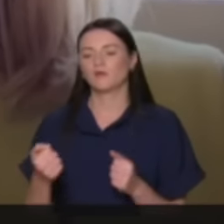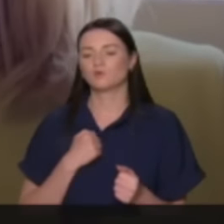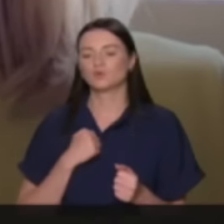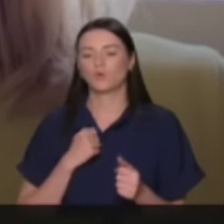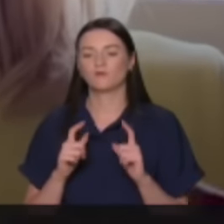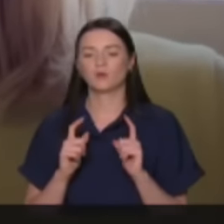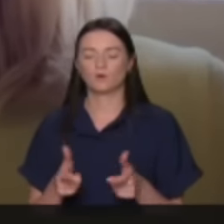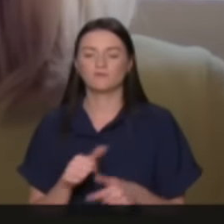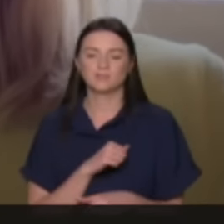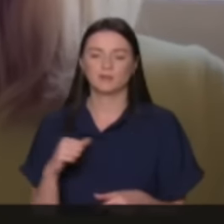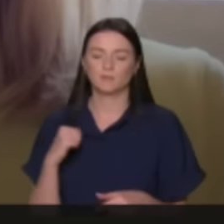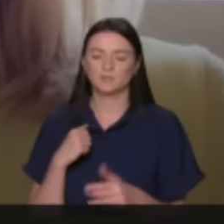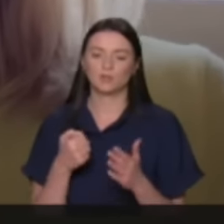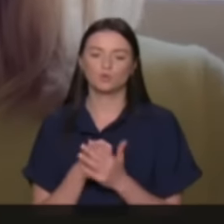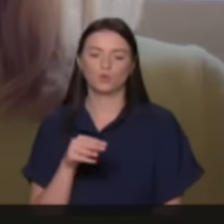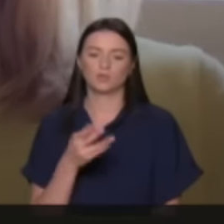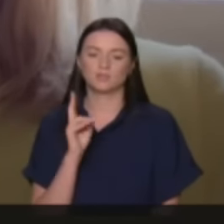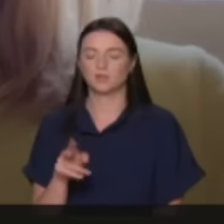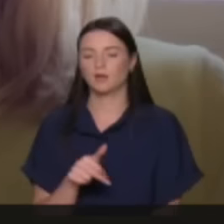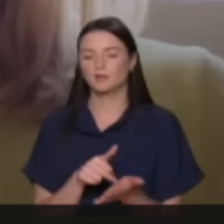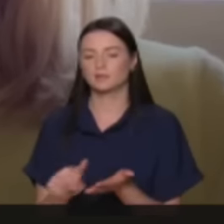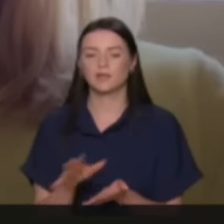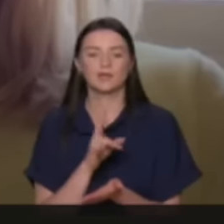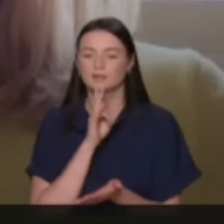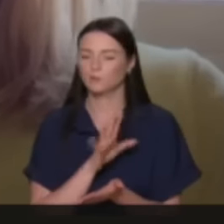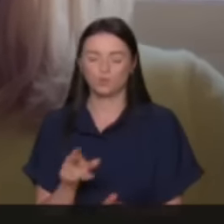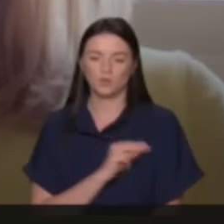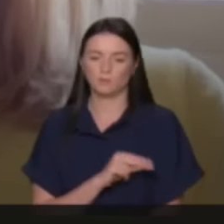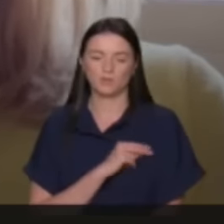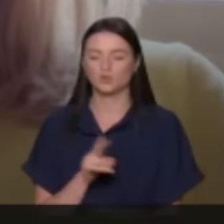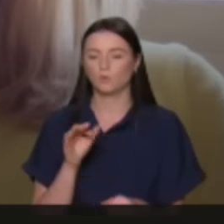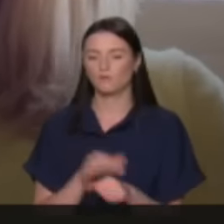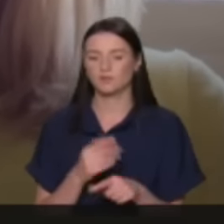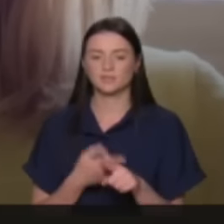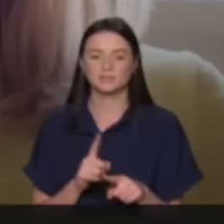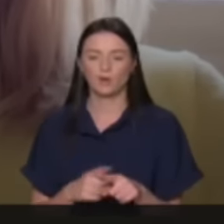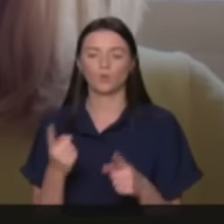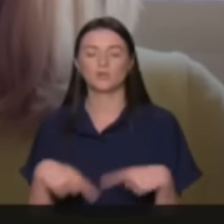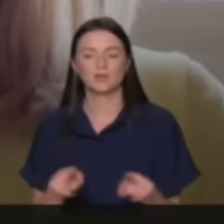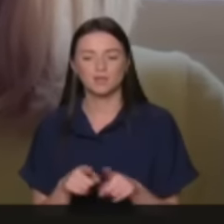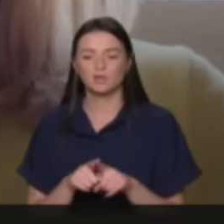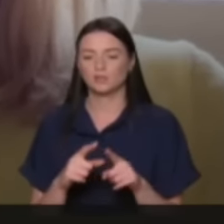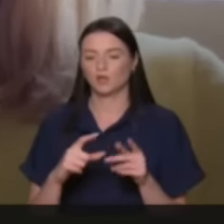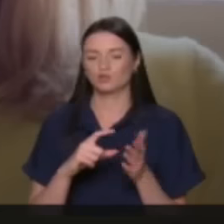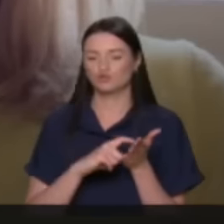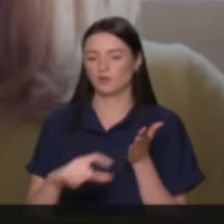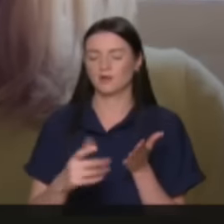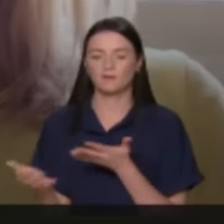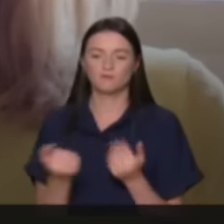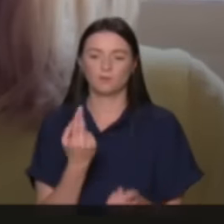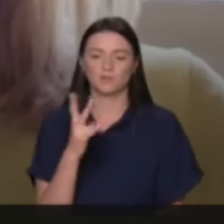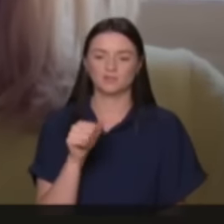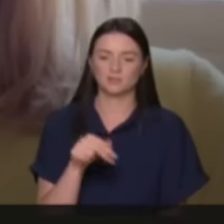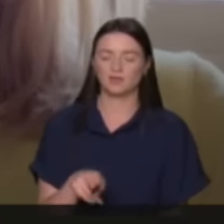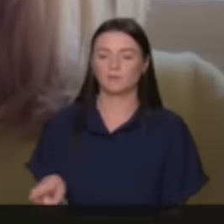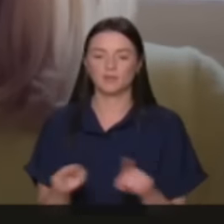йти самостійно до ТЦК. Тобто не буде працювати, ну по факту ж це один і той самий штрих-код, який ви отримали в ЦНАПі, і той